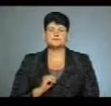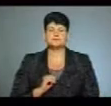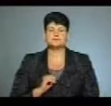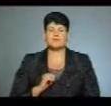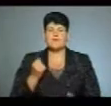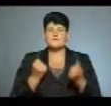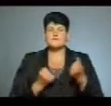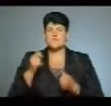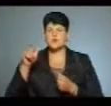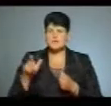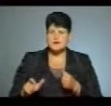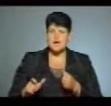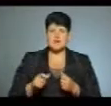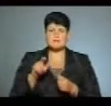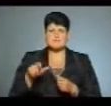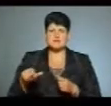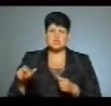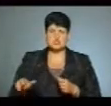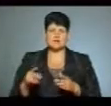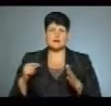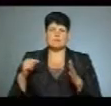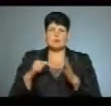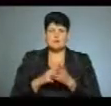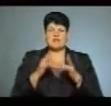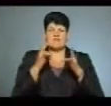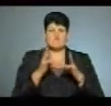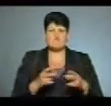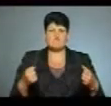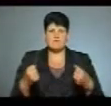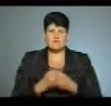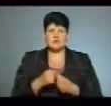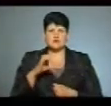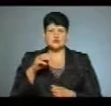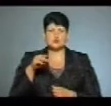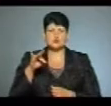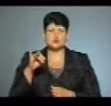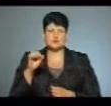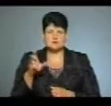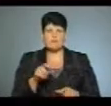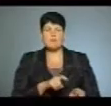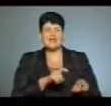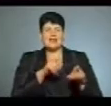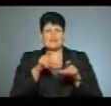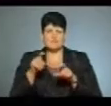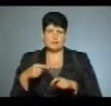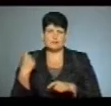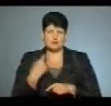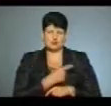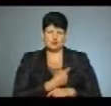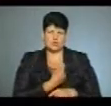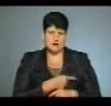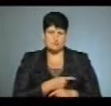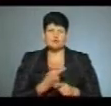Водія і пасажира автобуса, які потрапили в аварію в селі Струсів Теребовлянського району, перевели в обласну університетську лікарню. Про це